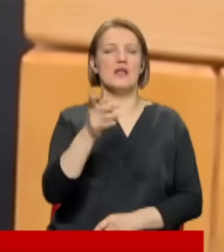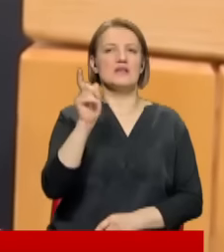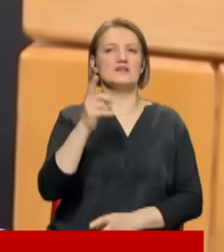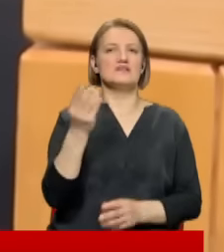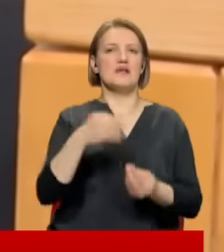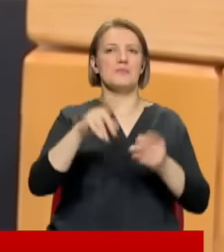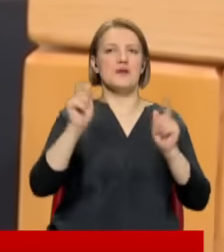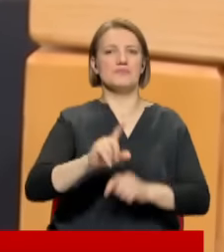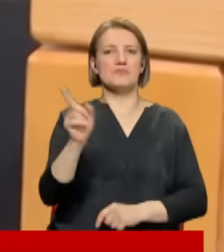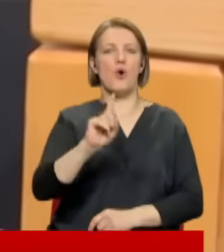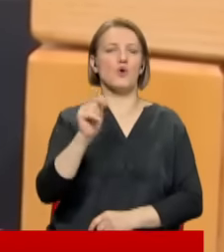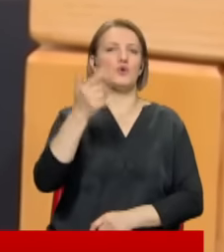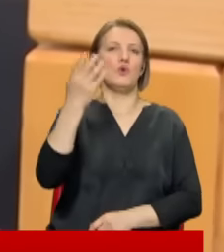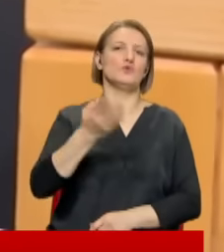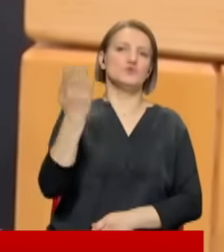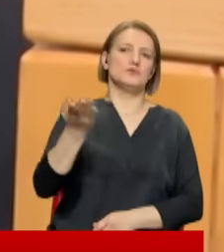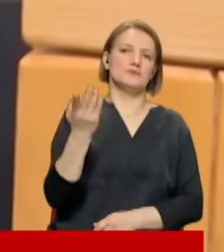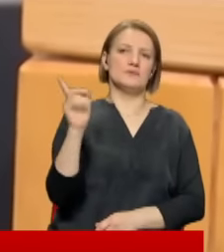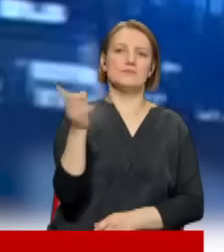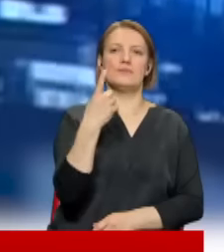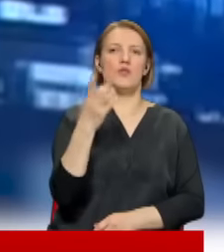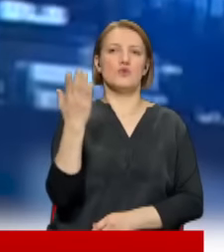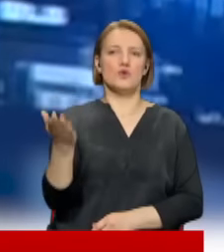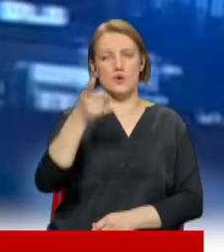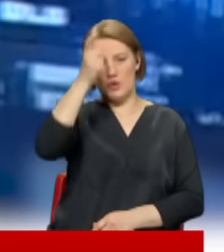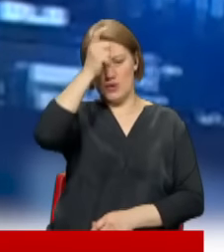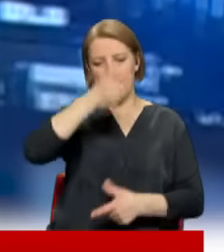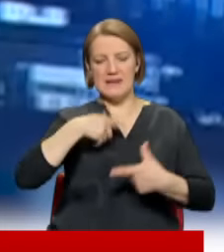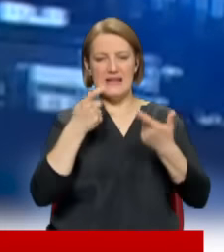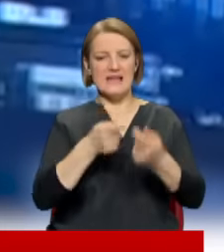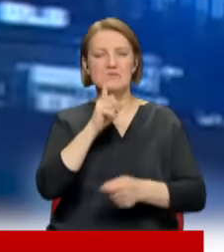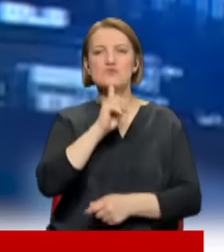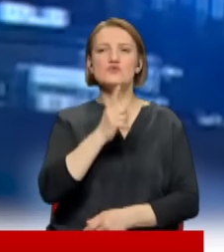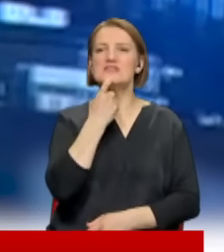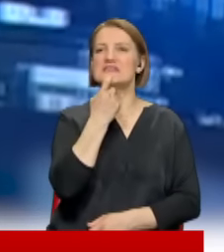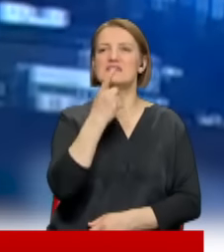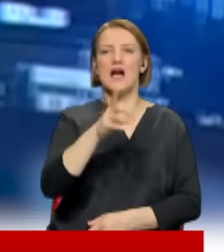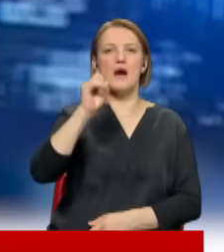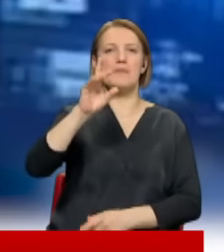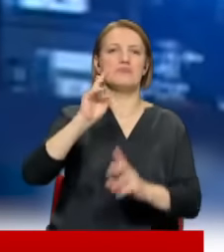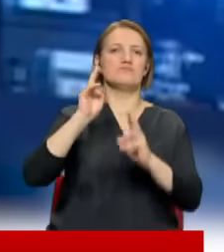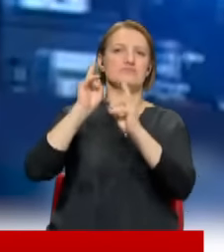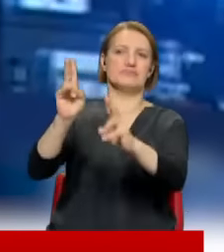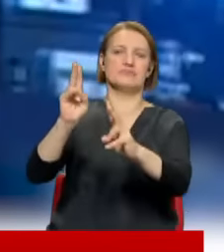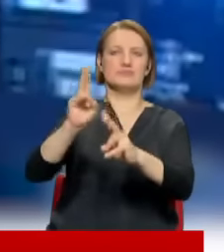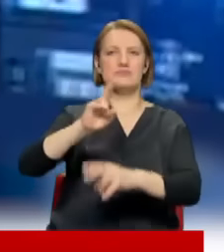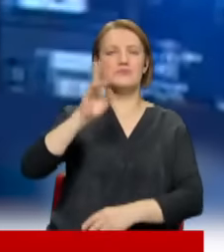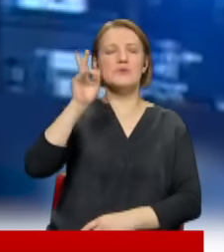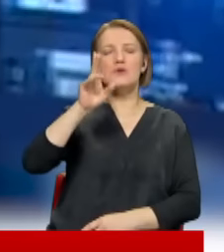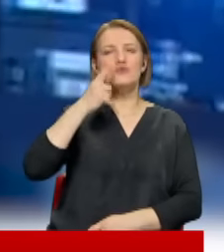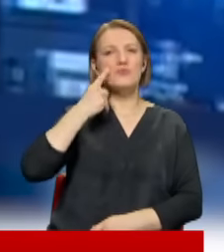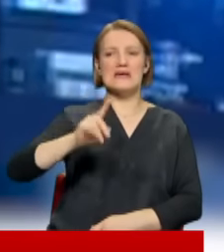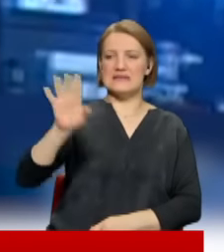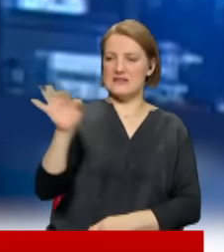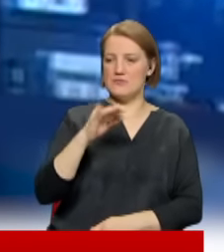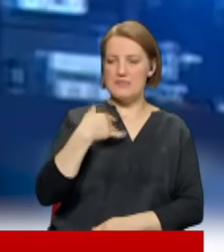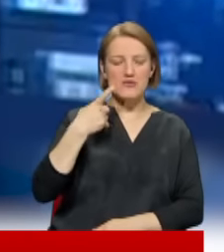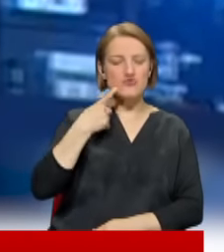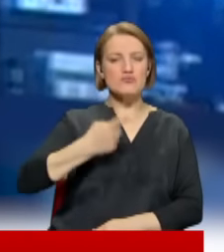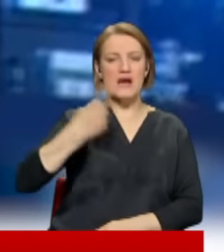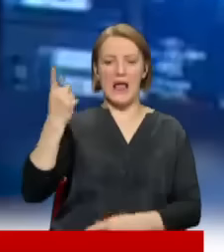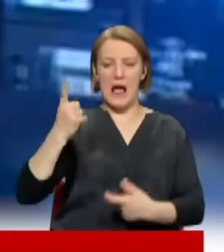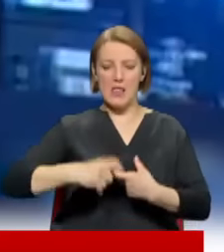diyen bir anlayış tarafından yönetiliyor Türkiye Milli Eğitimi. Türkiye yüzyılı kavramı AK Parti sloganı. Cumhurbaşkanımız seçildi ve ben Cumhurbaşkanımızın